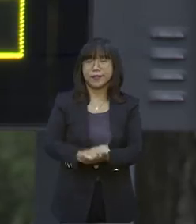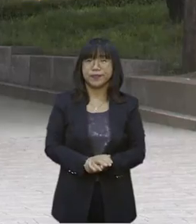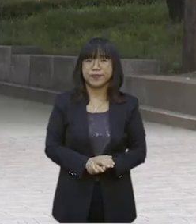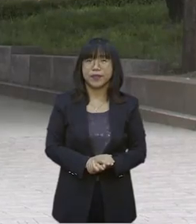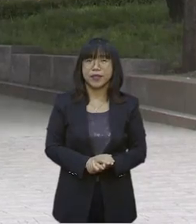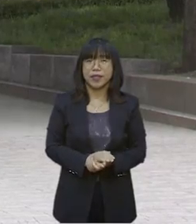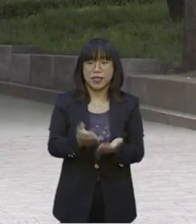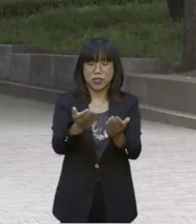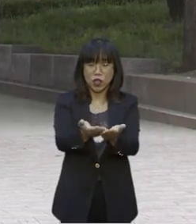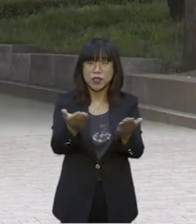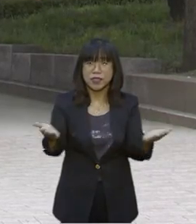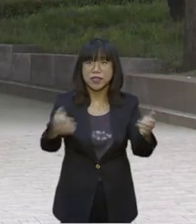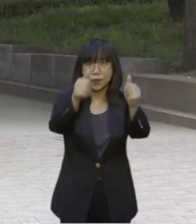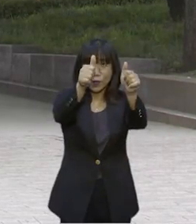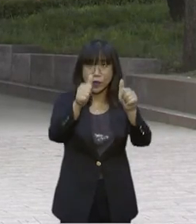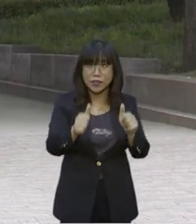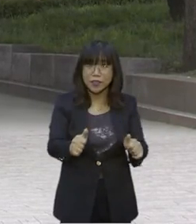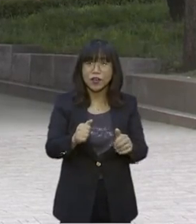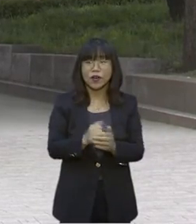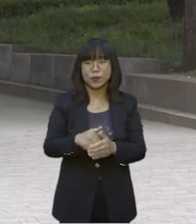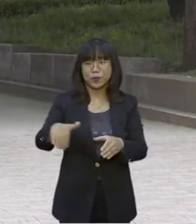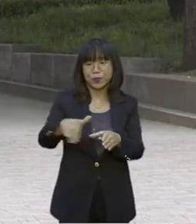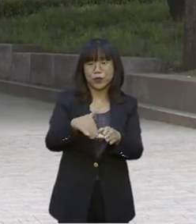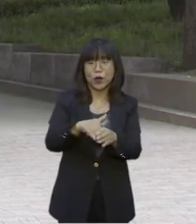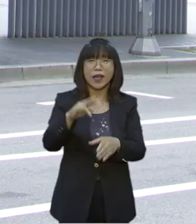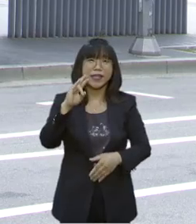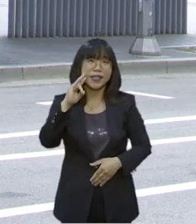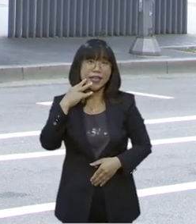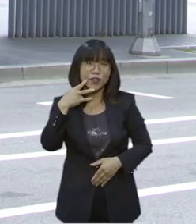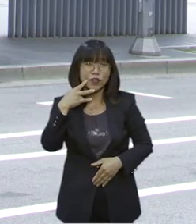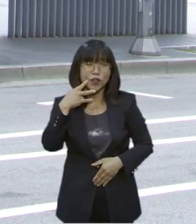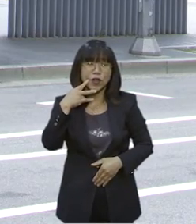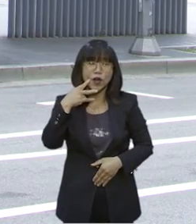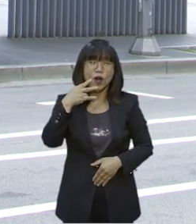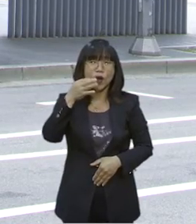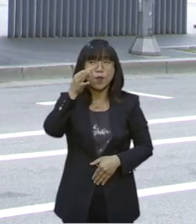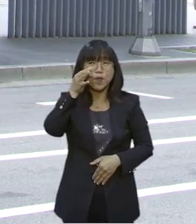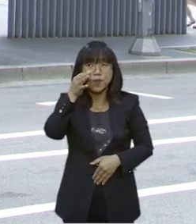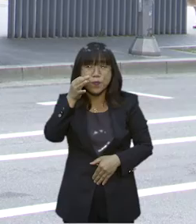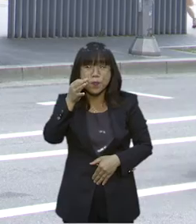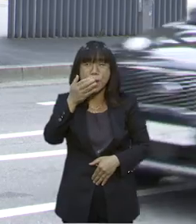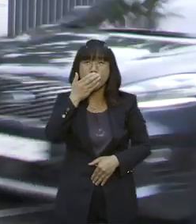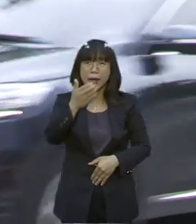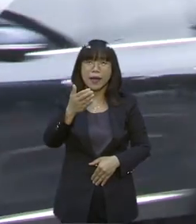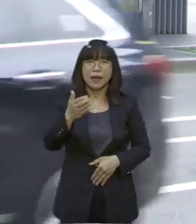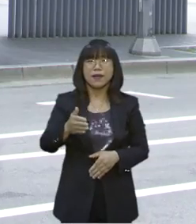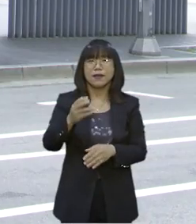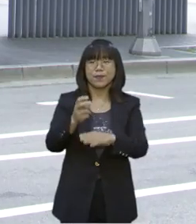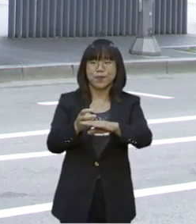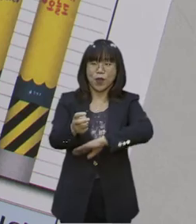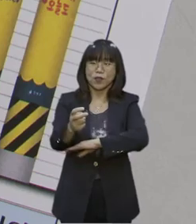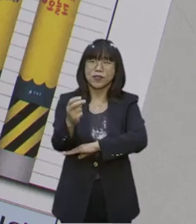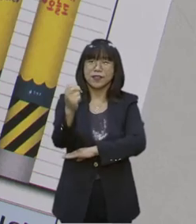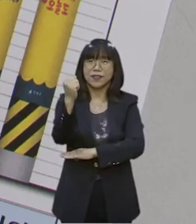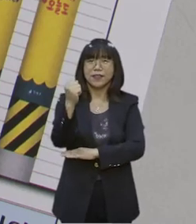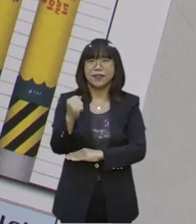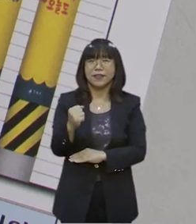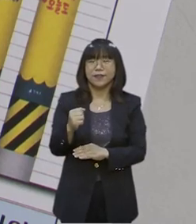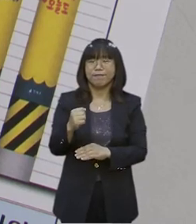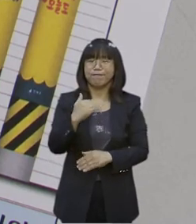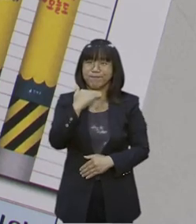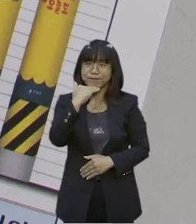승차대를 세우고 지역의 전시 포스터를 게시하며 문화예술이 흐르는 버스 정류장으로 새롭게